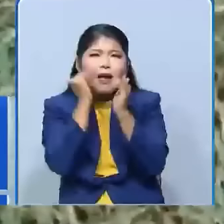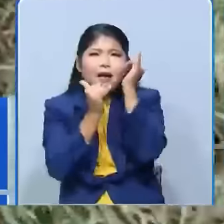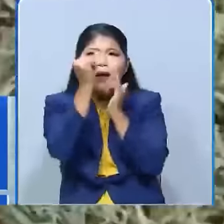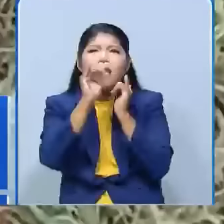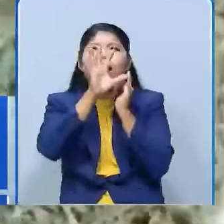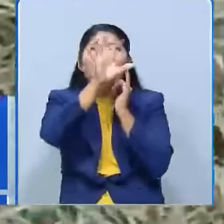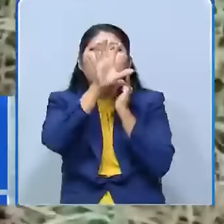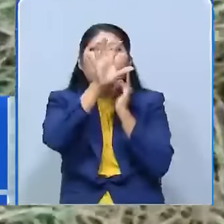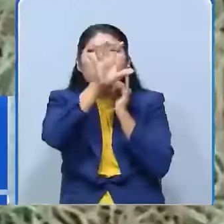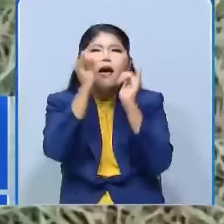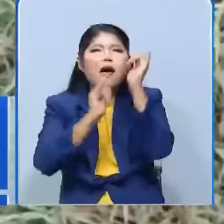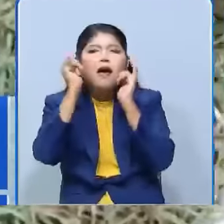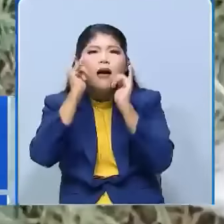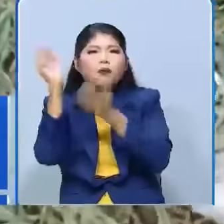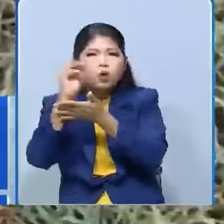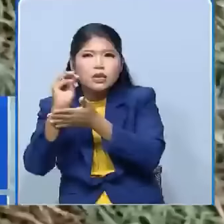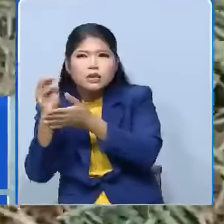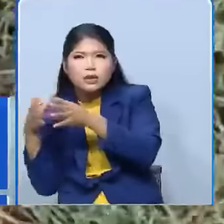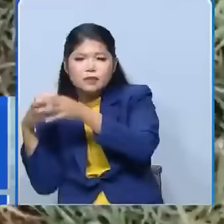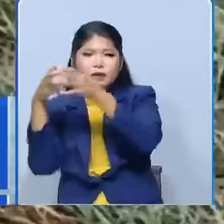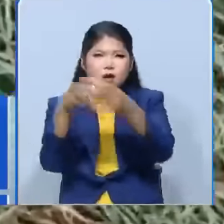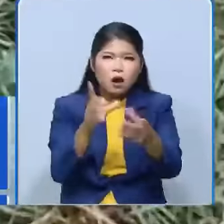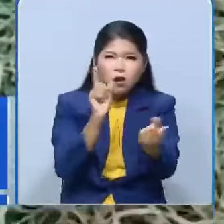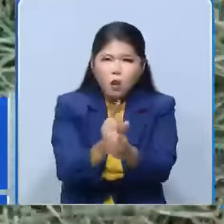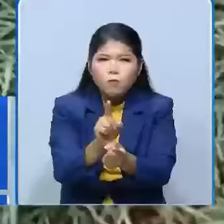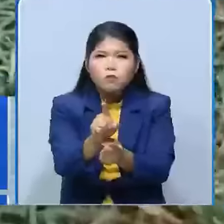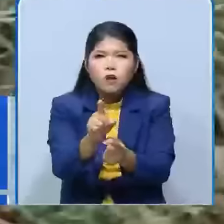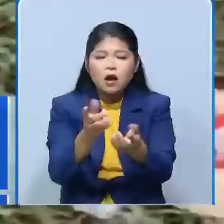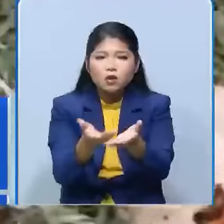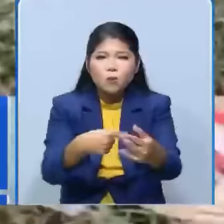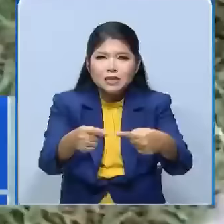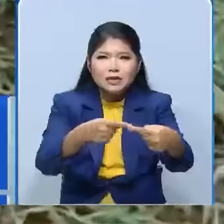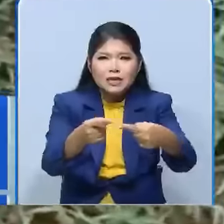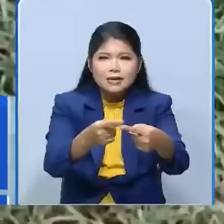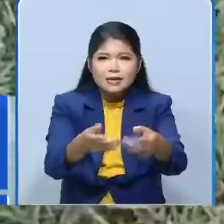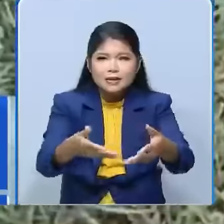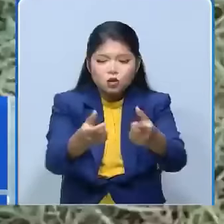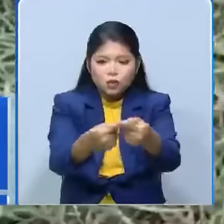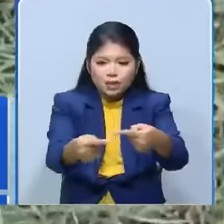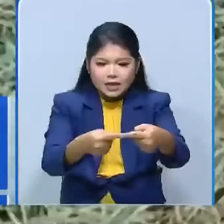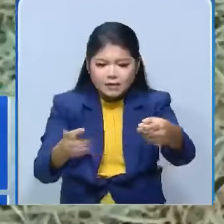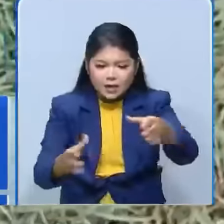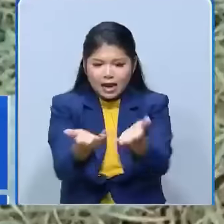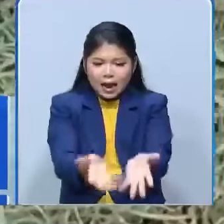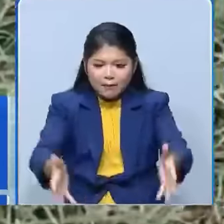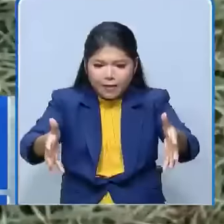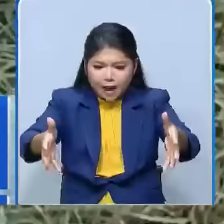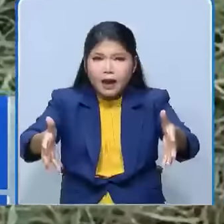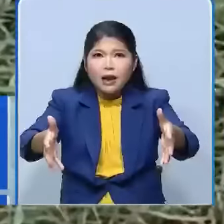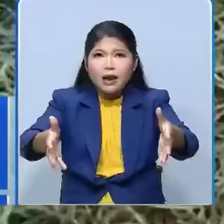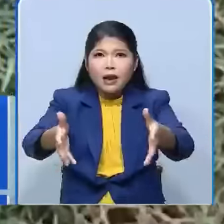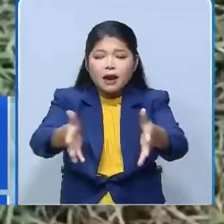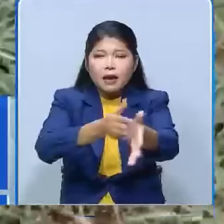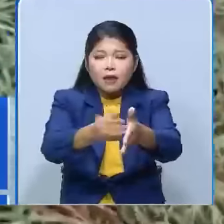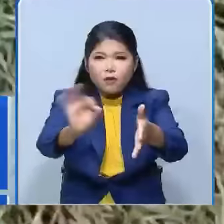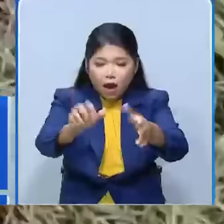องทีนี้อาสาสมัครกู้ภัยก็ลงพื้นที่แล้วไปเจอเมื่อกี้เป็นถุงพลาสติกขนาดใหญ่เลยข้างในมีกะละมังใบหนึ่งพอเ